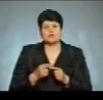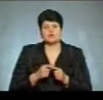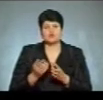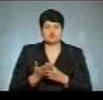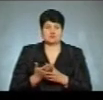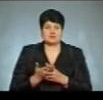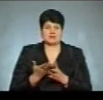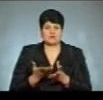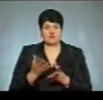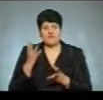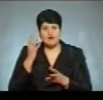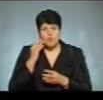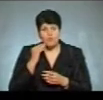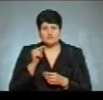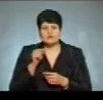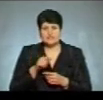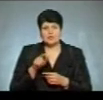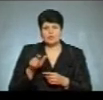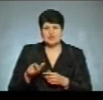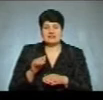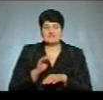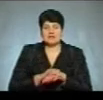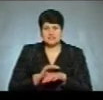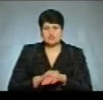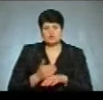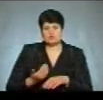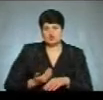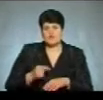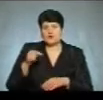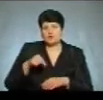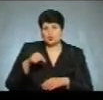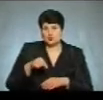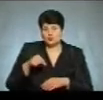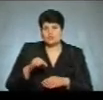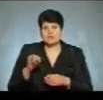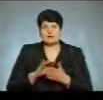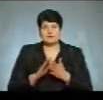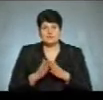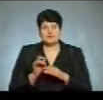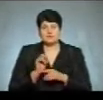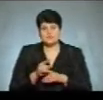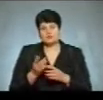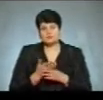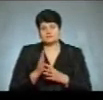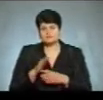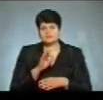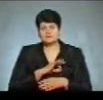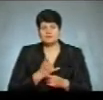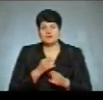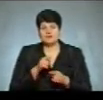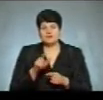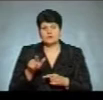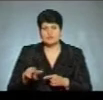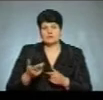субсидію, враховуючи тих людей, які фактично проживають тут, і умови призначення субсидій будуть застосовуватись тільки для тих людей,